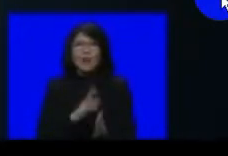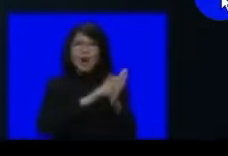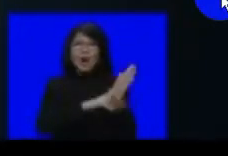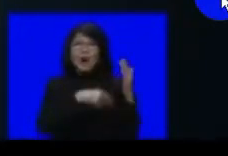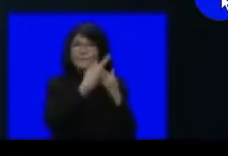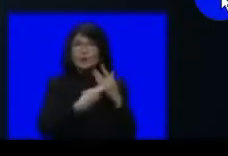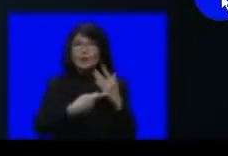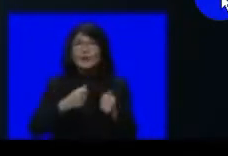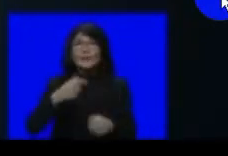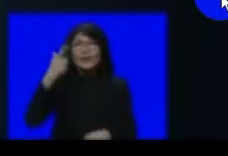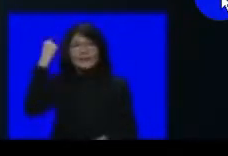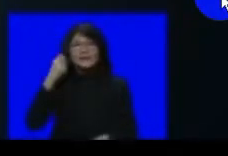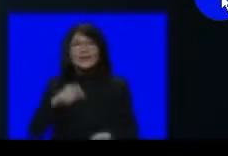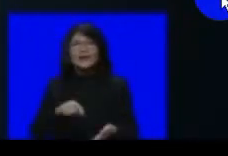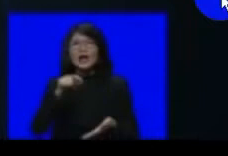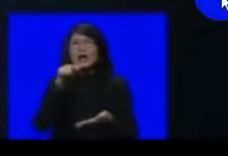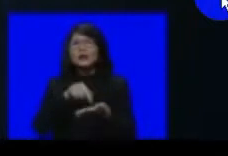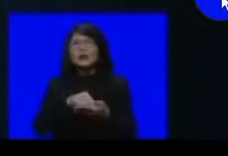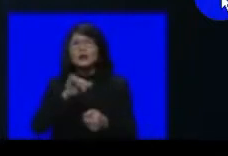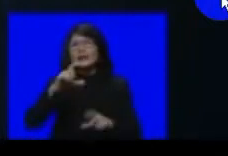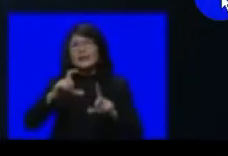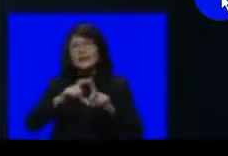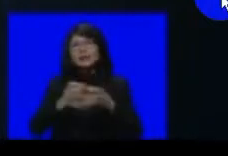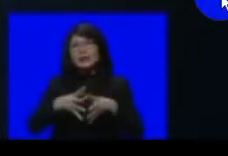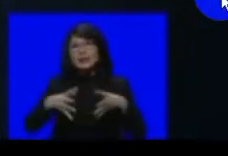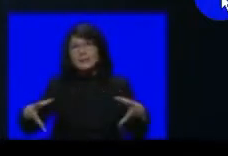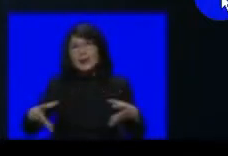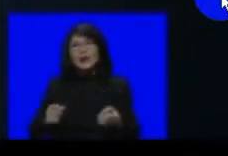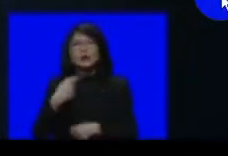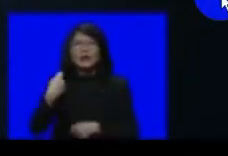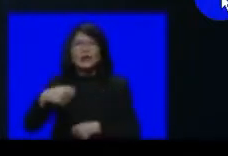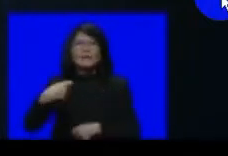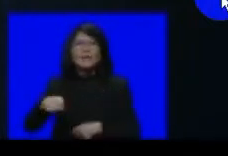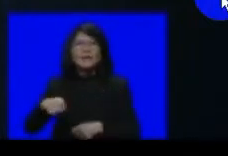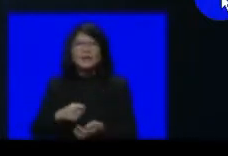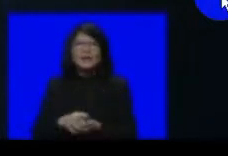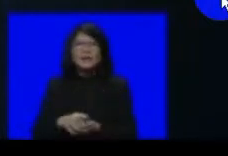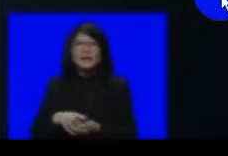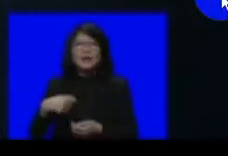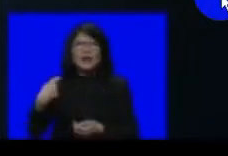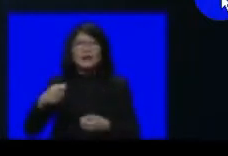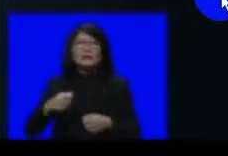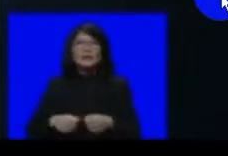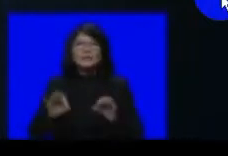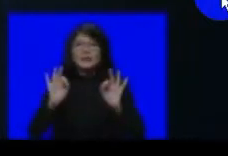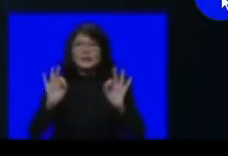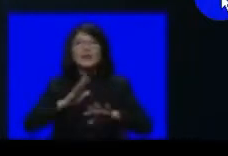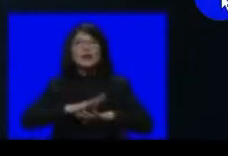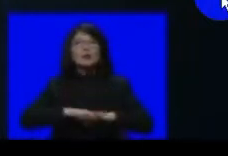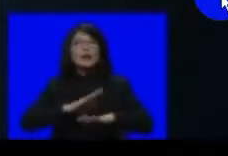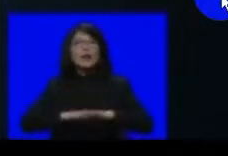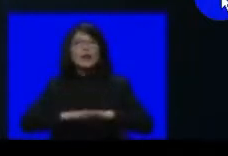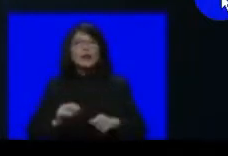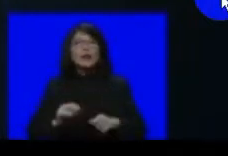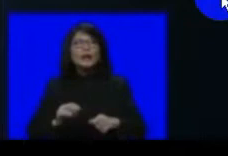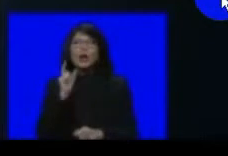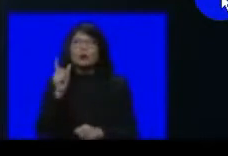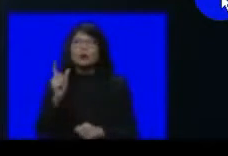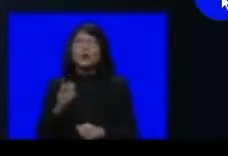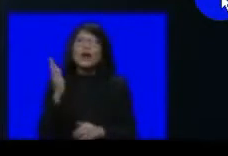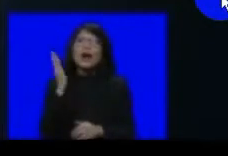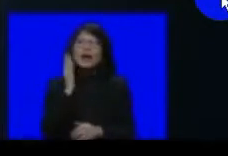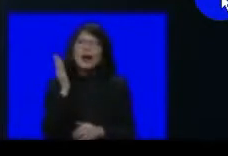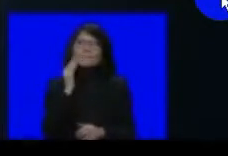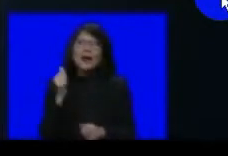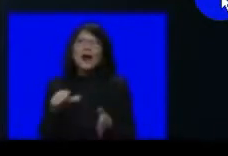akun belajar.id ini ya dikembangkan oleh Kementerian Pendidikan dan Kebudayaan untuk